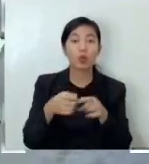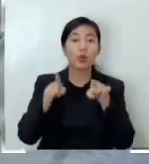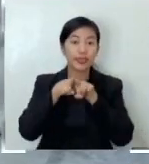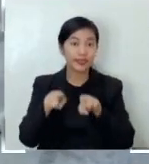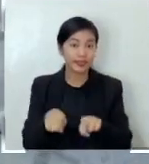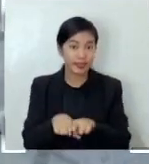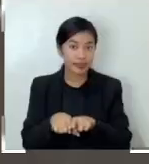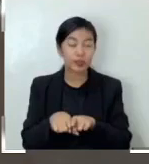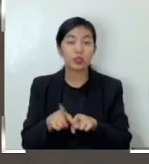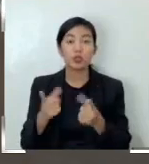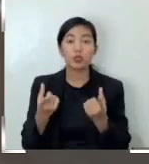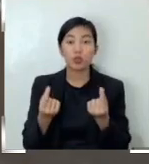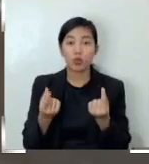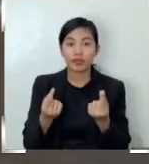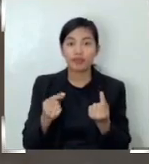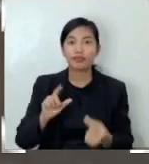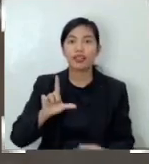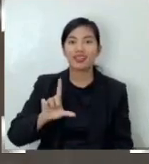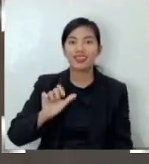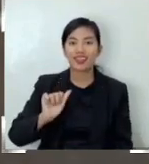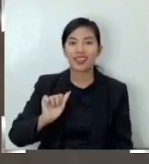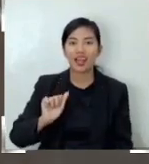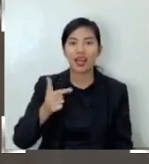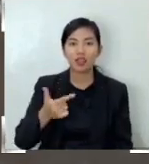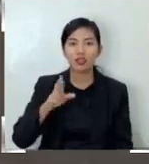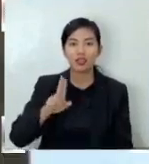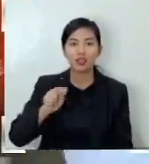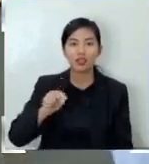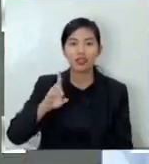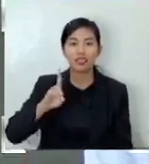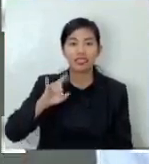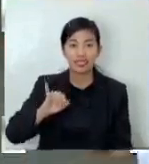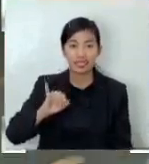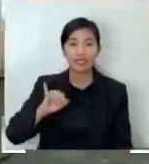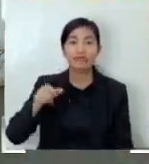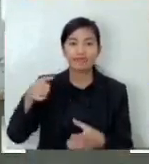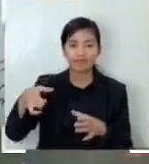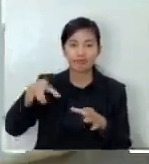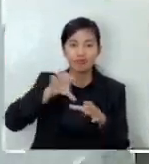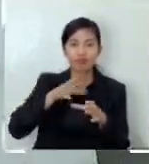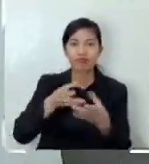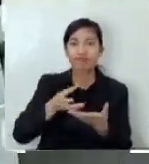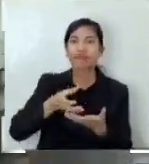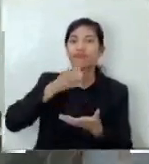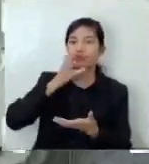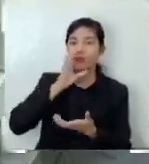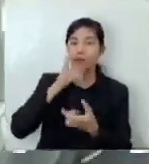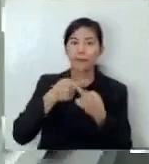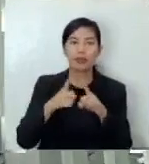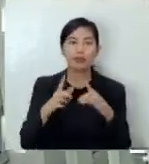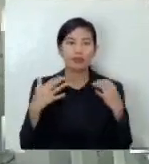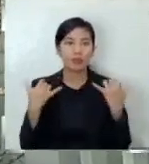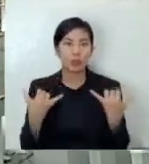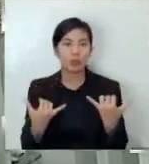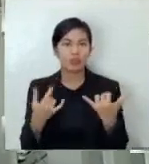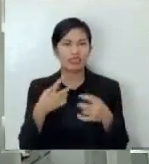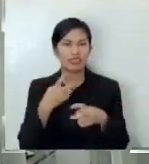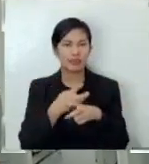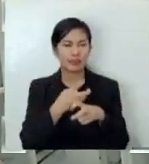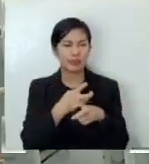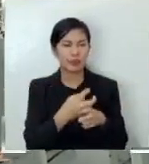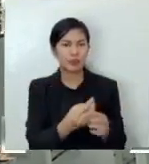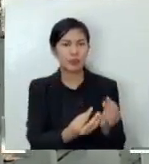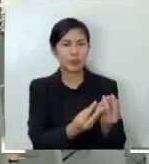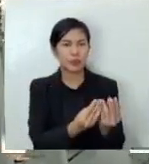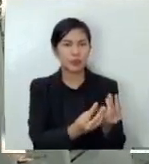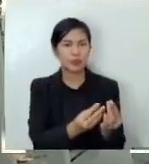juice si Virginia mula sa pinakuluang dahon ng Lagundi. Pero dahil pahirapan na raw ang pagpapakulo ng Lagundi at